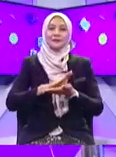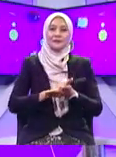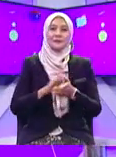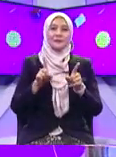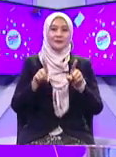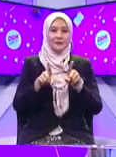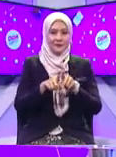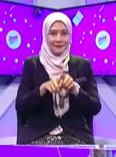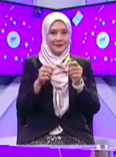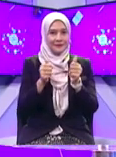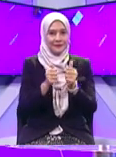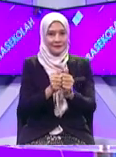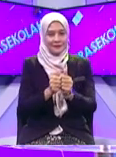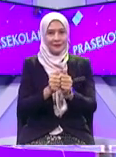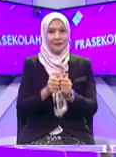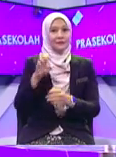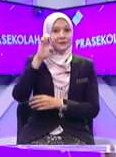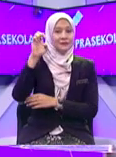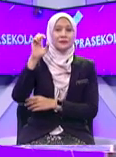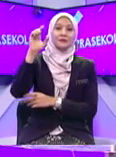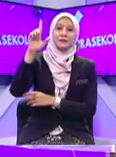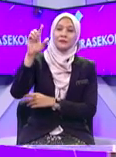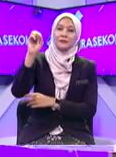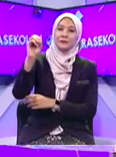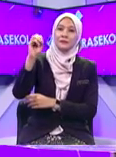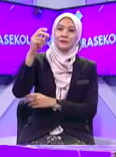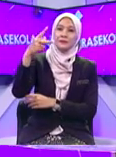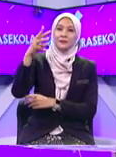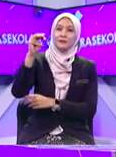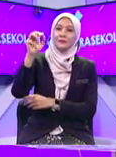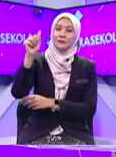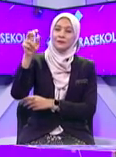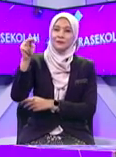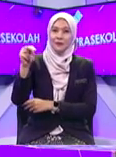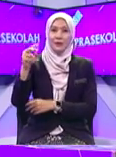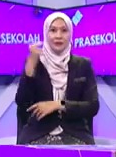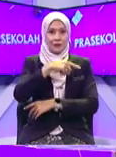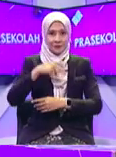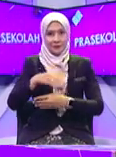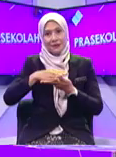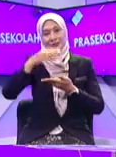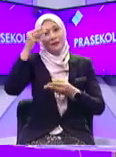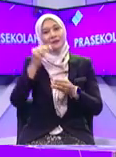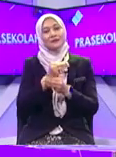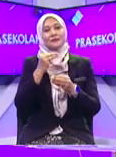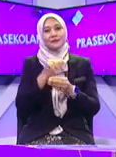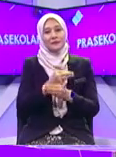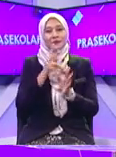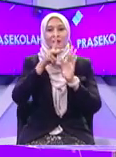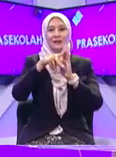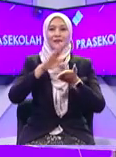Hakim hari ini kita belajar tentang matematika awal prasekolah bersama dengan cekgu kita yaitu